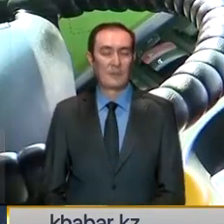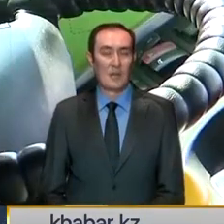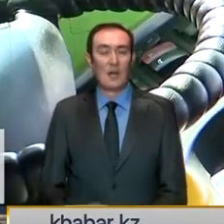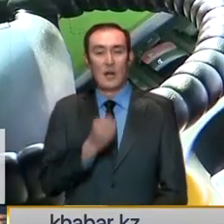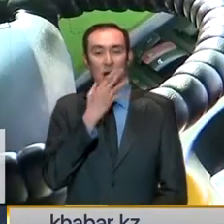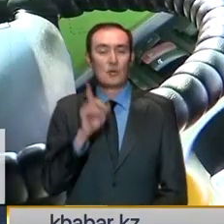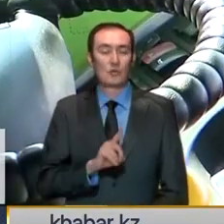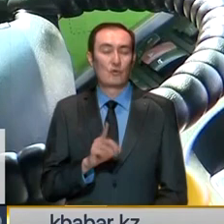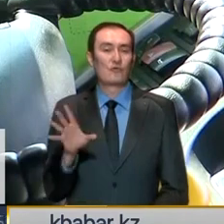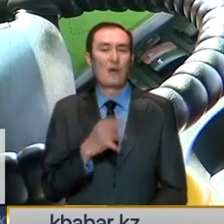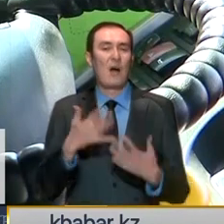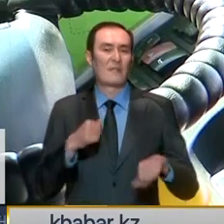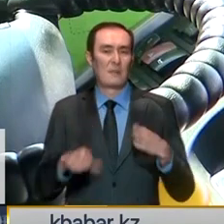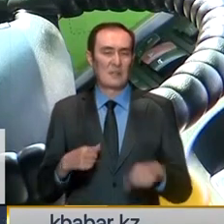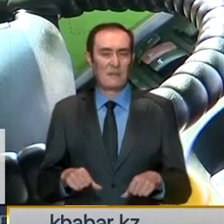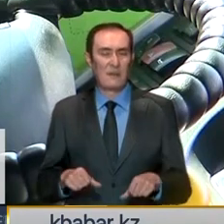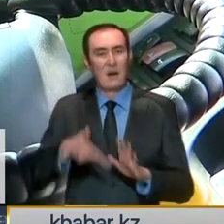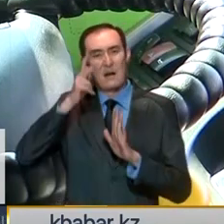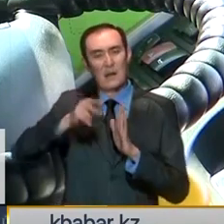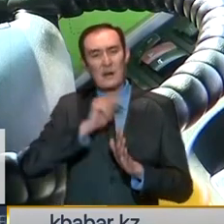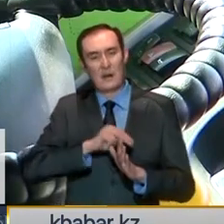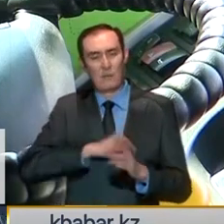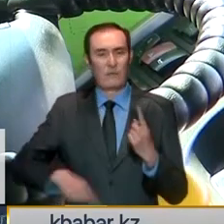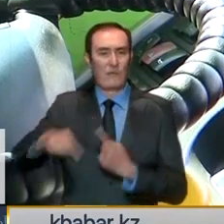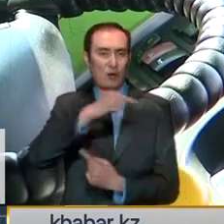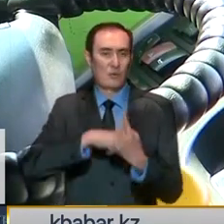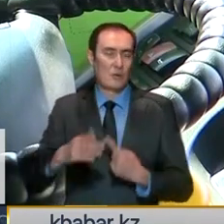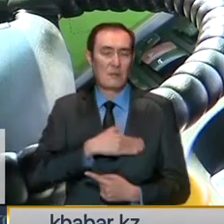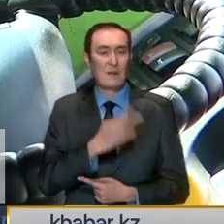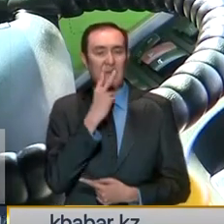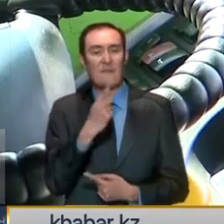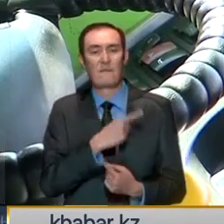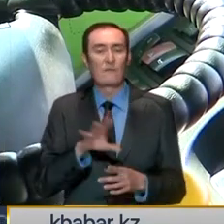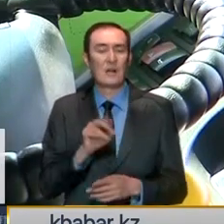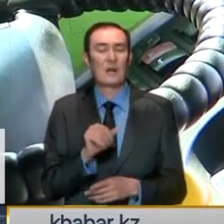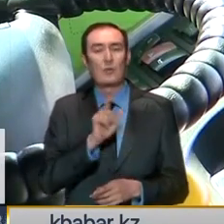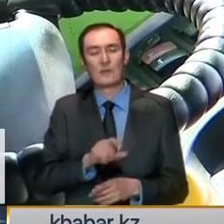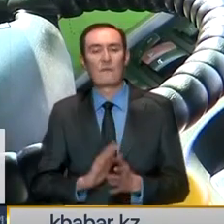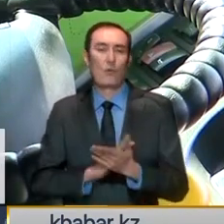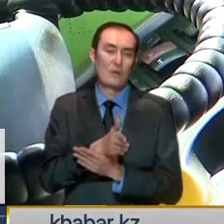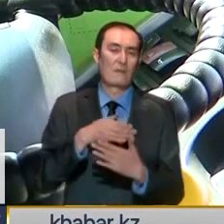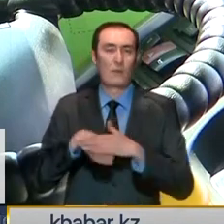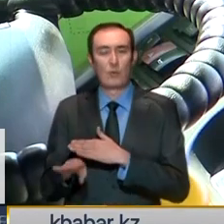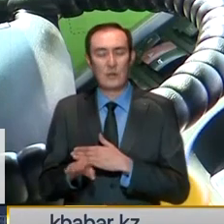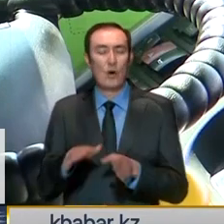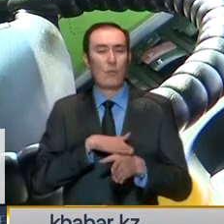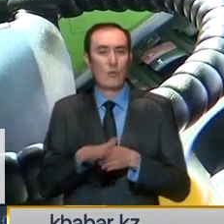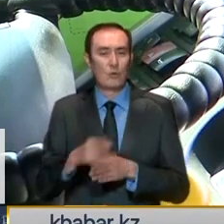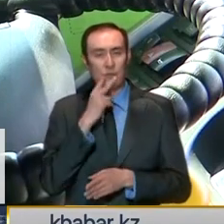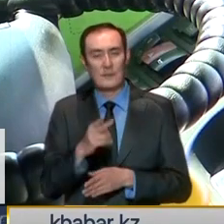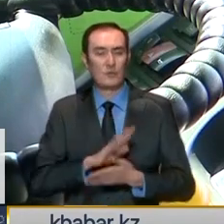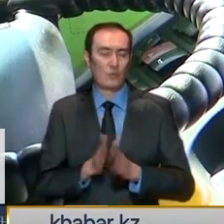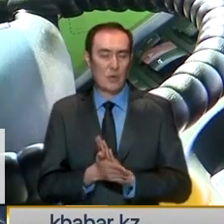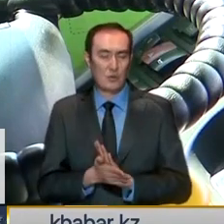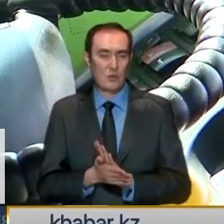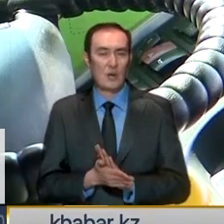Хорошо, что сейчас все автоматизировано. Камеры работают на 360 градусов, и мы видим все, как пассажиры заходят и выходят. Полностью отслеживаем